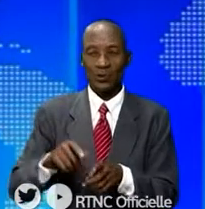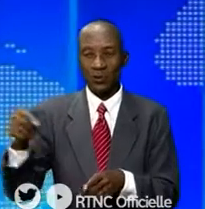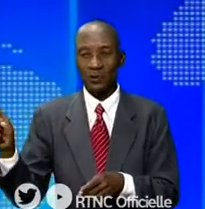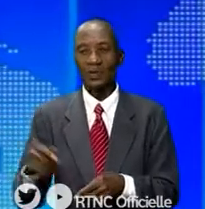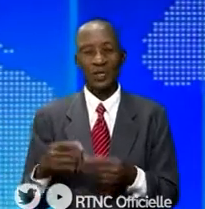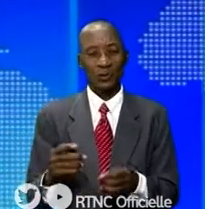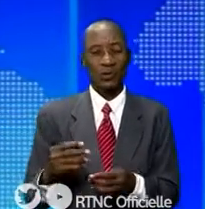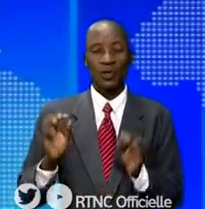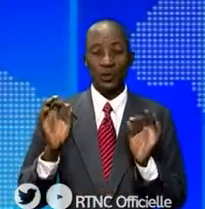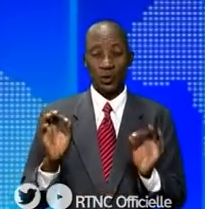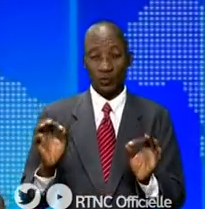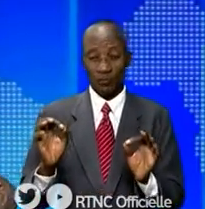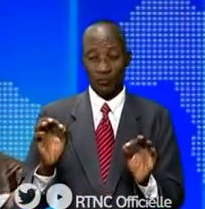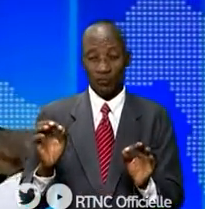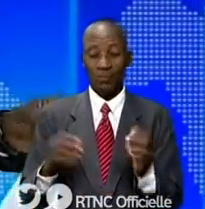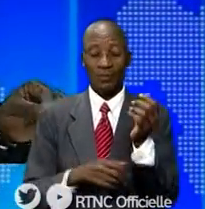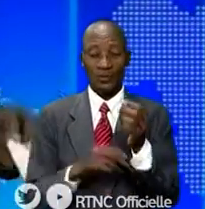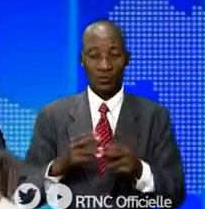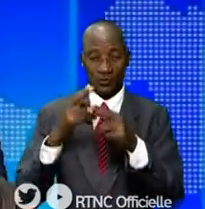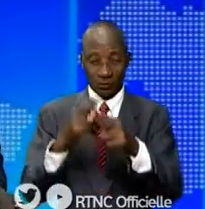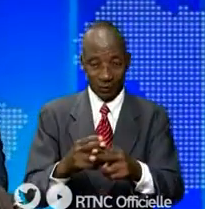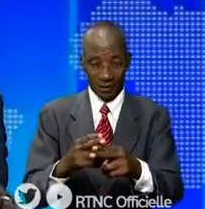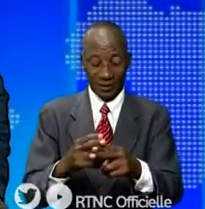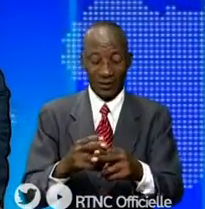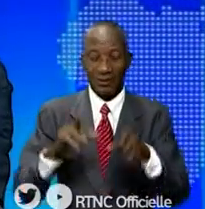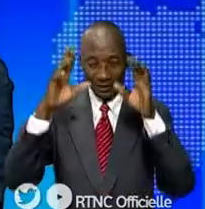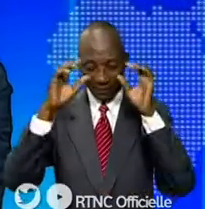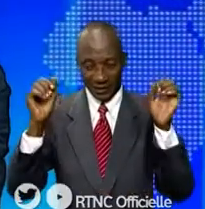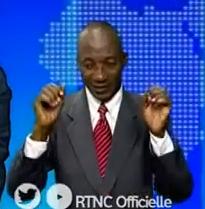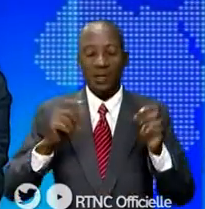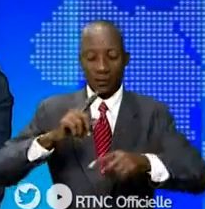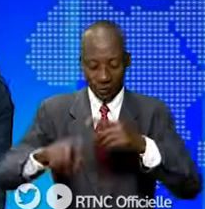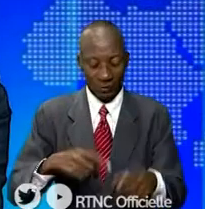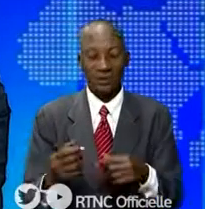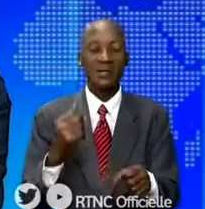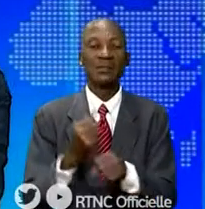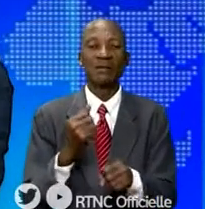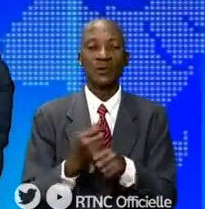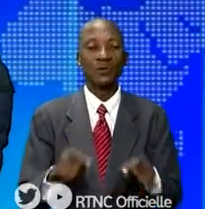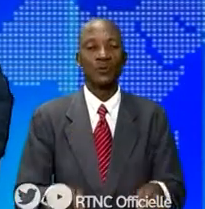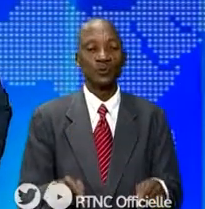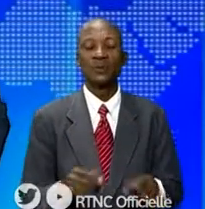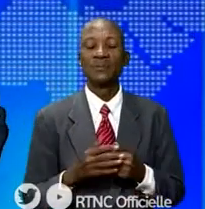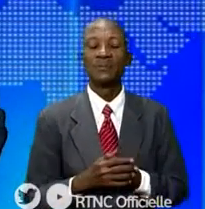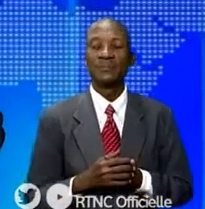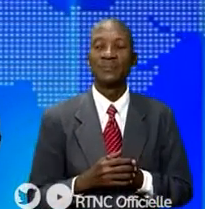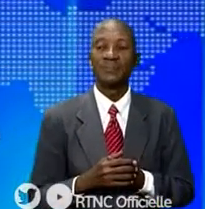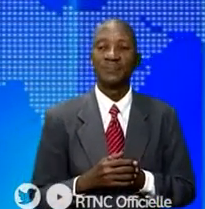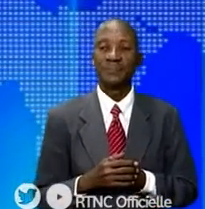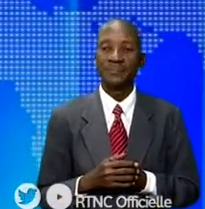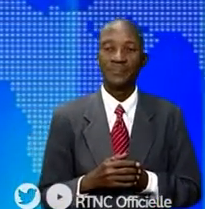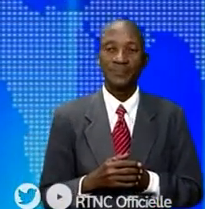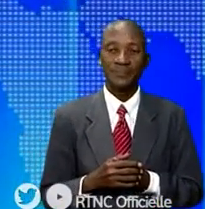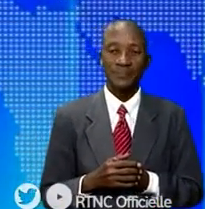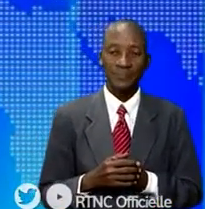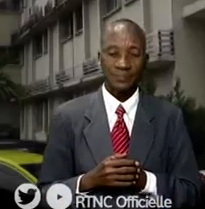de leur siège de commandement au travers d'une cérémonie de prestation de serment. Marthe Mangaza et Willy Atunakov étaient dans la salle des audiences